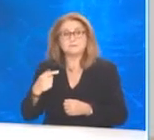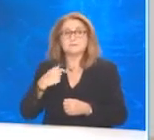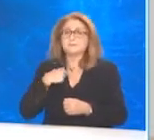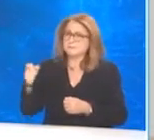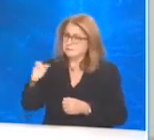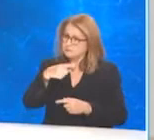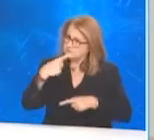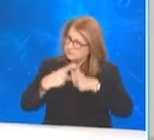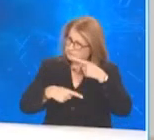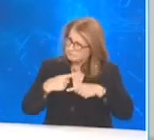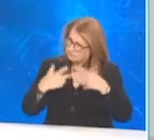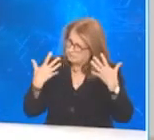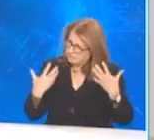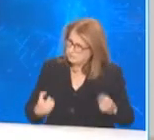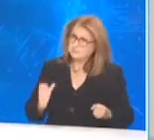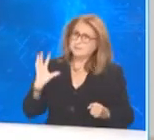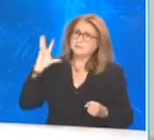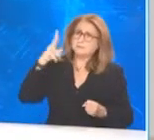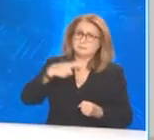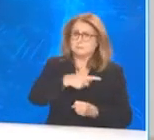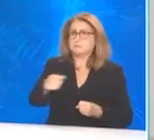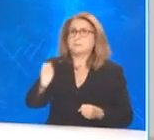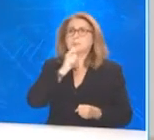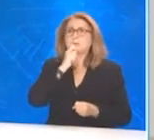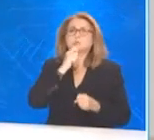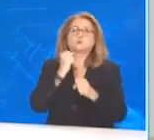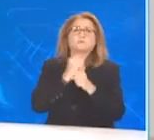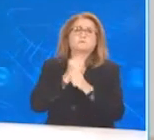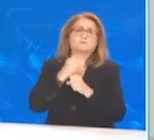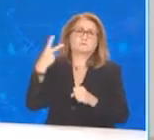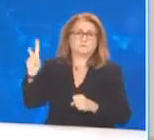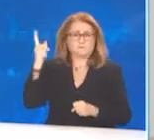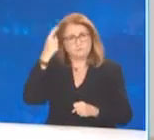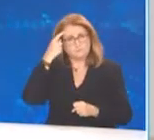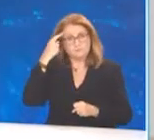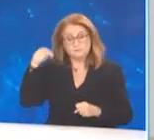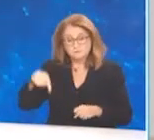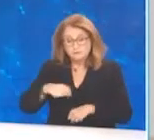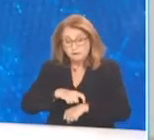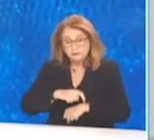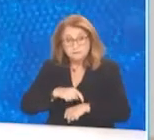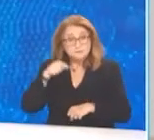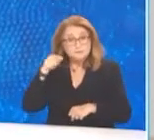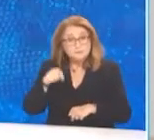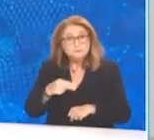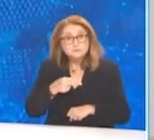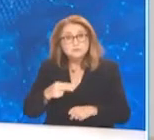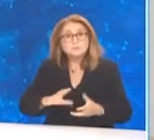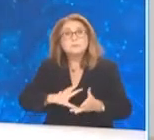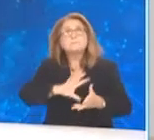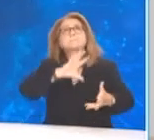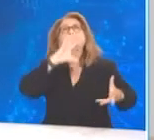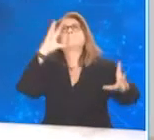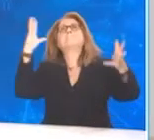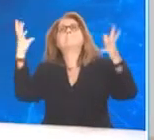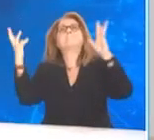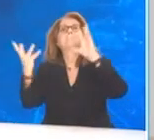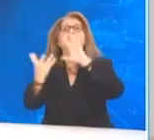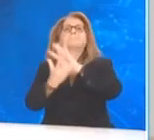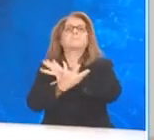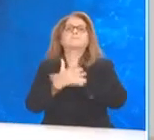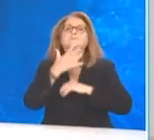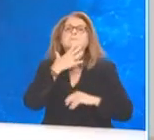από την εμπειρία σας και μέσα από το καθημερινό σας ρεπορτάζ προκύπτει. Έχουμε ένα παγκόσμιο challenge, το